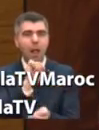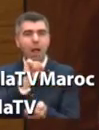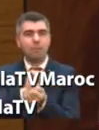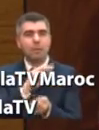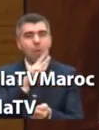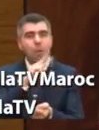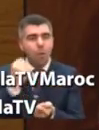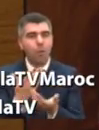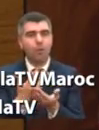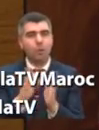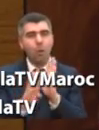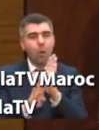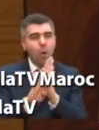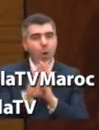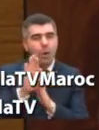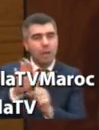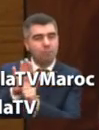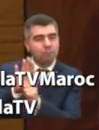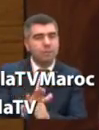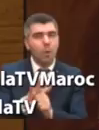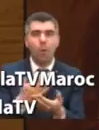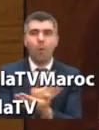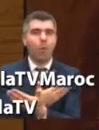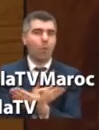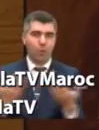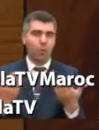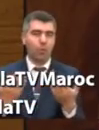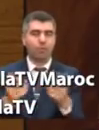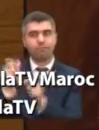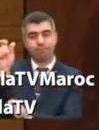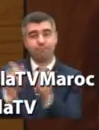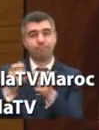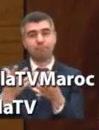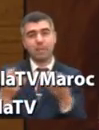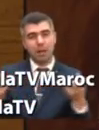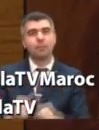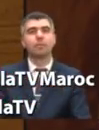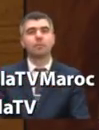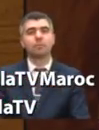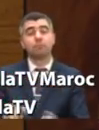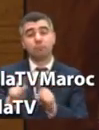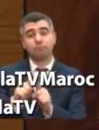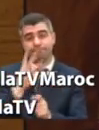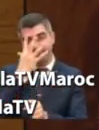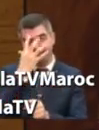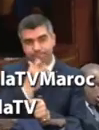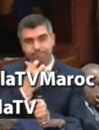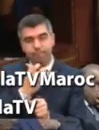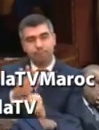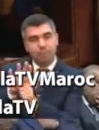من جرائم حقوقية وقانونية في حق الأسرى الفلسطينيين، ومن إهانة للكرامة